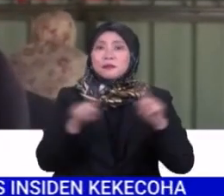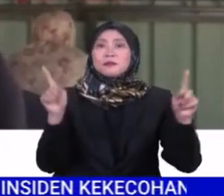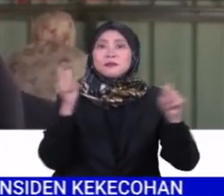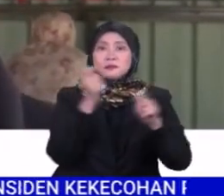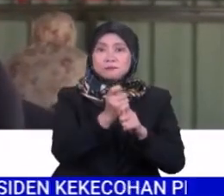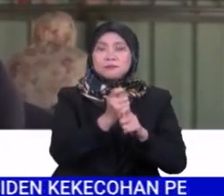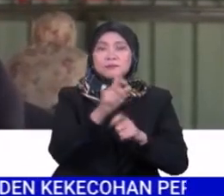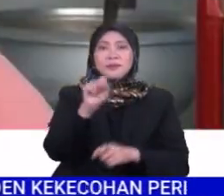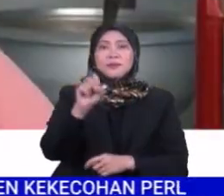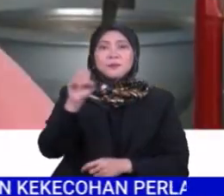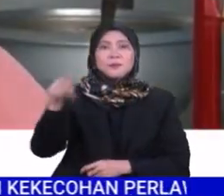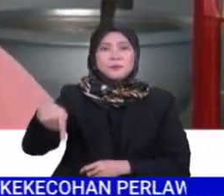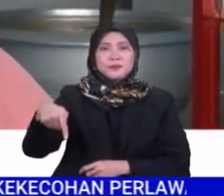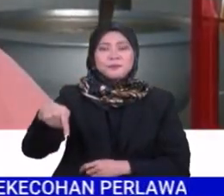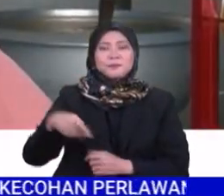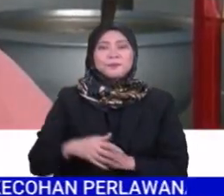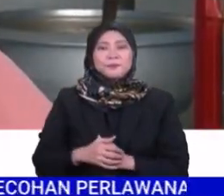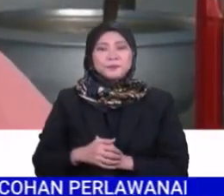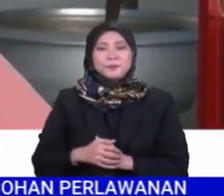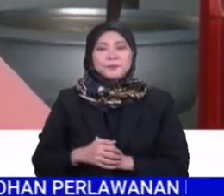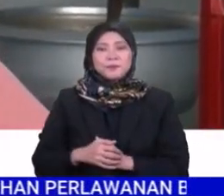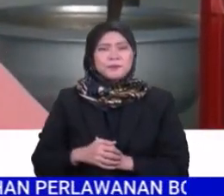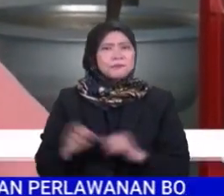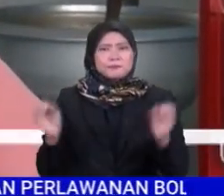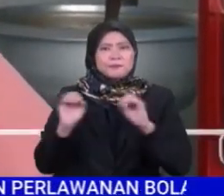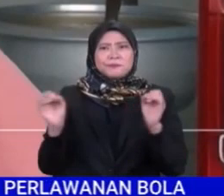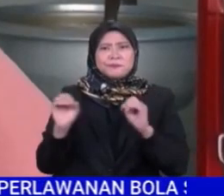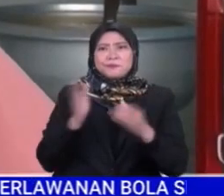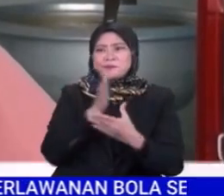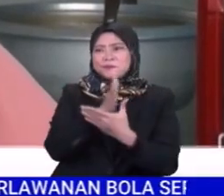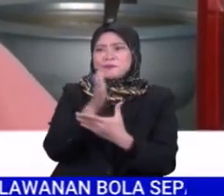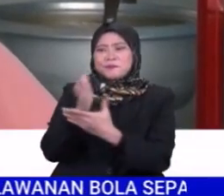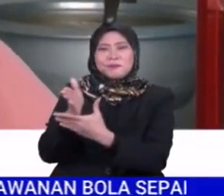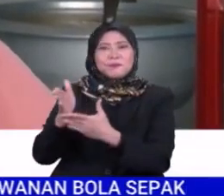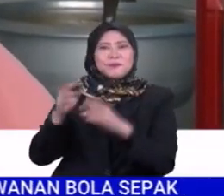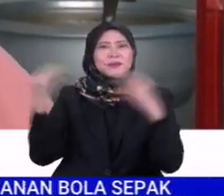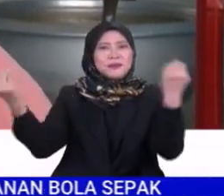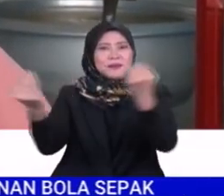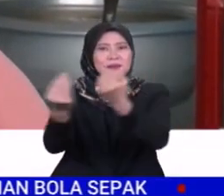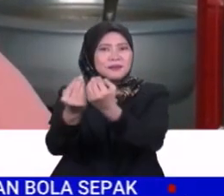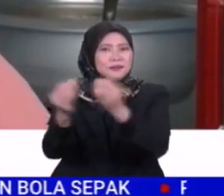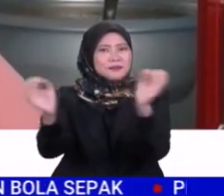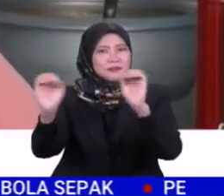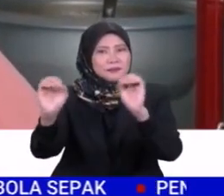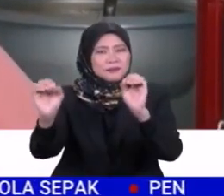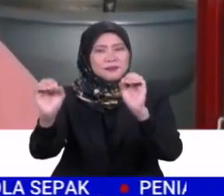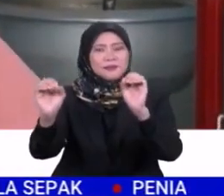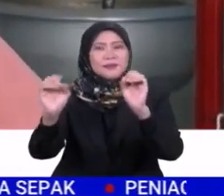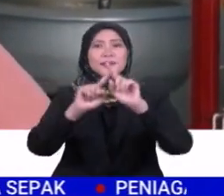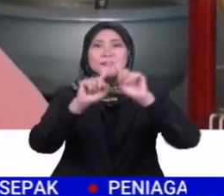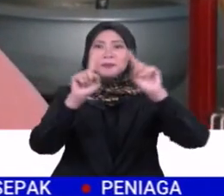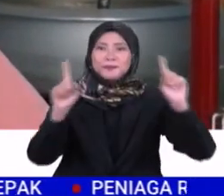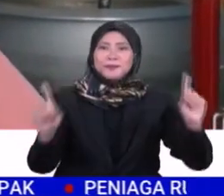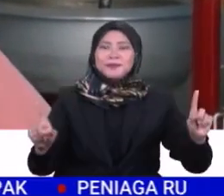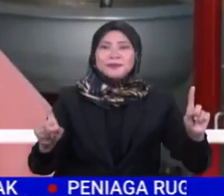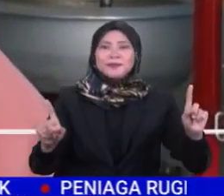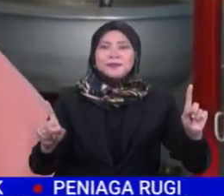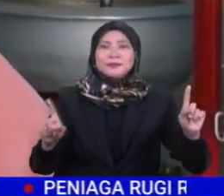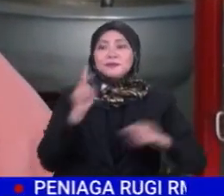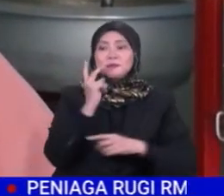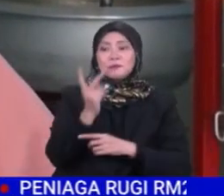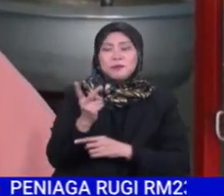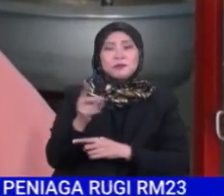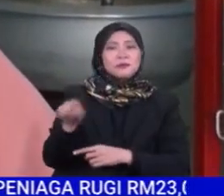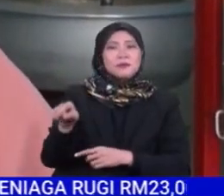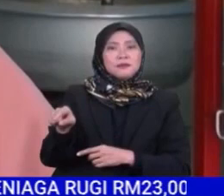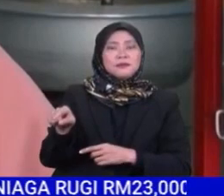diorang tetapkan lah. Okay, jadi rasanya dia tak mengganggu masyarakat setempat. Cuma kita nampak dia